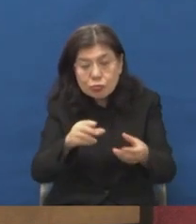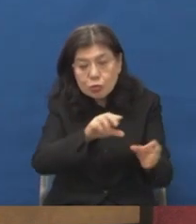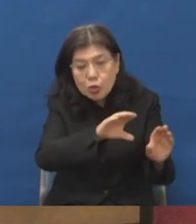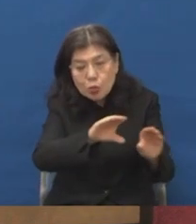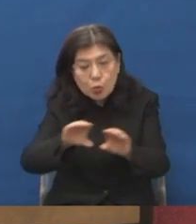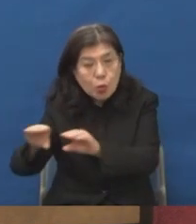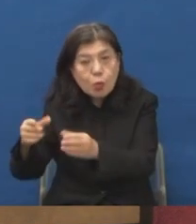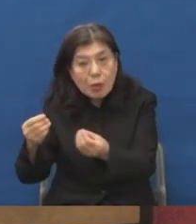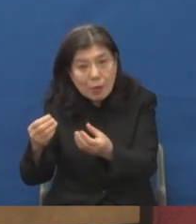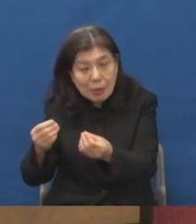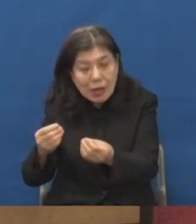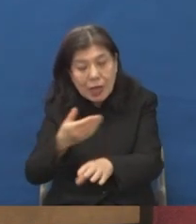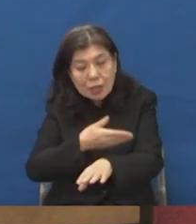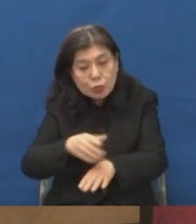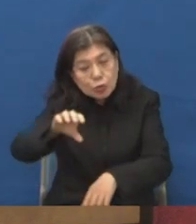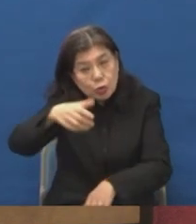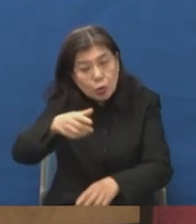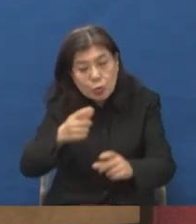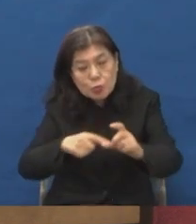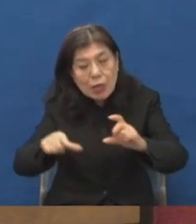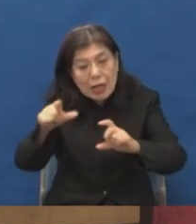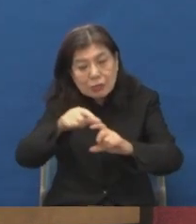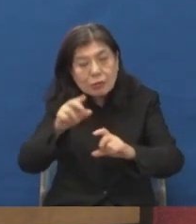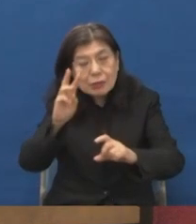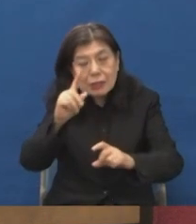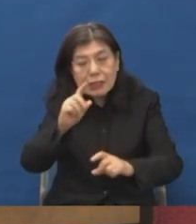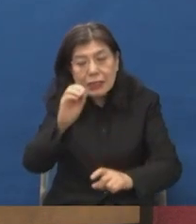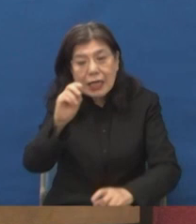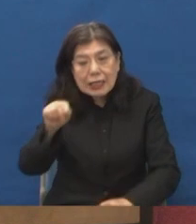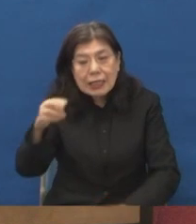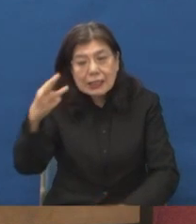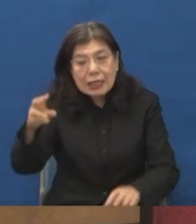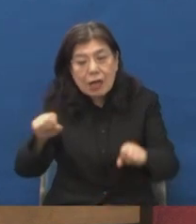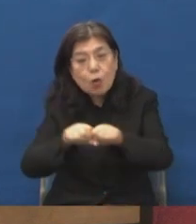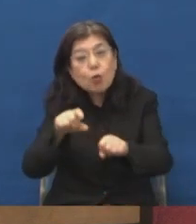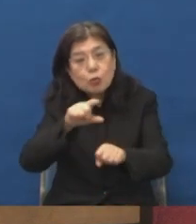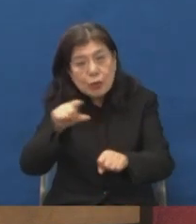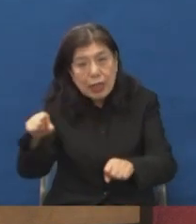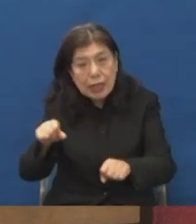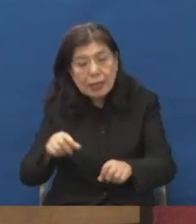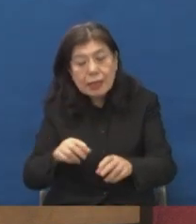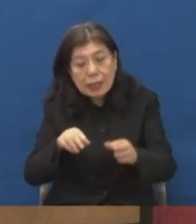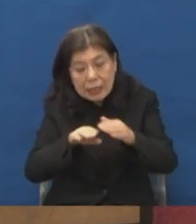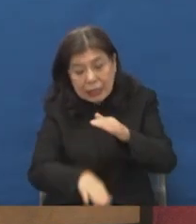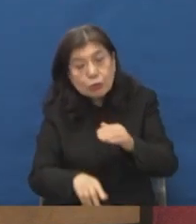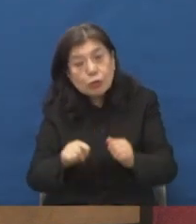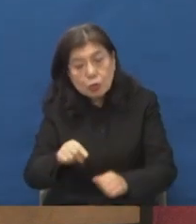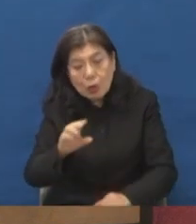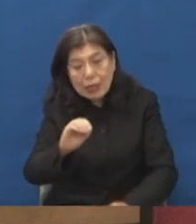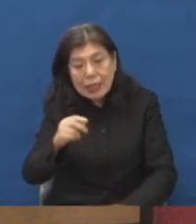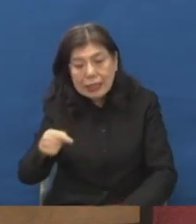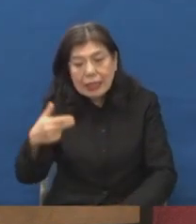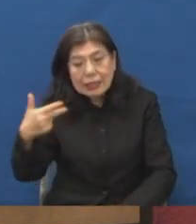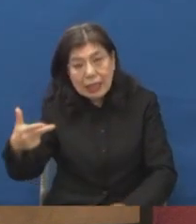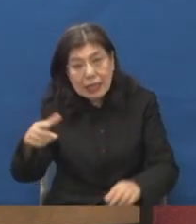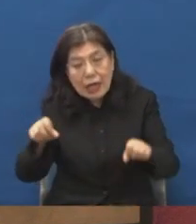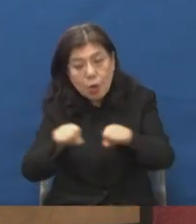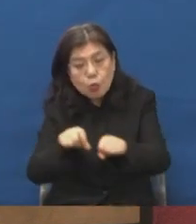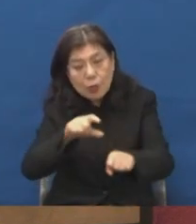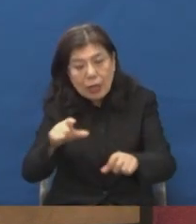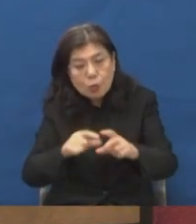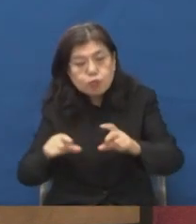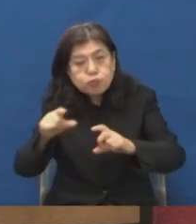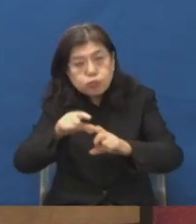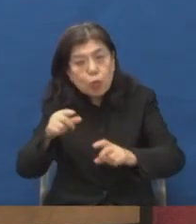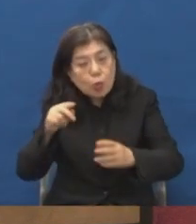は水道プラス 0.3 億円、下水道はプラス 0.7 億円の微増を見込んでいます。ホテル、旅館等